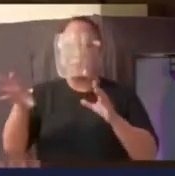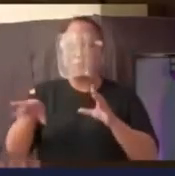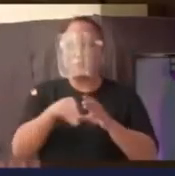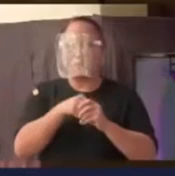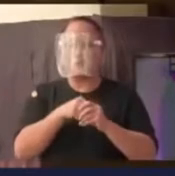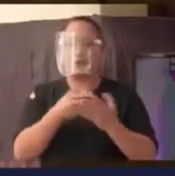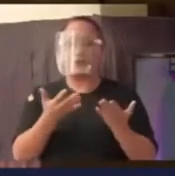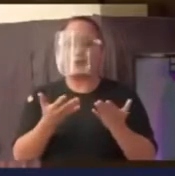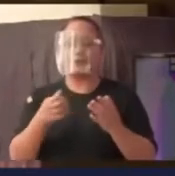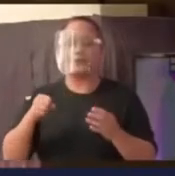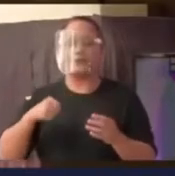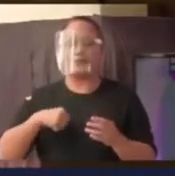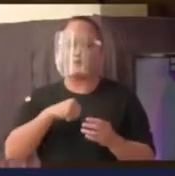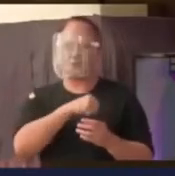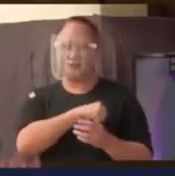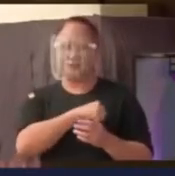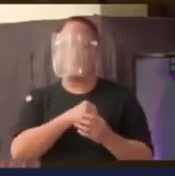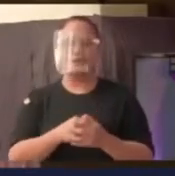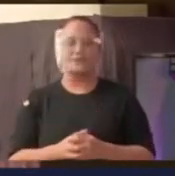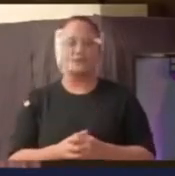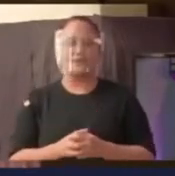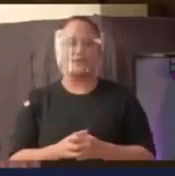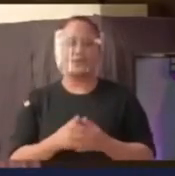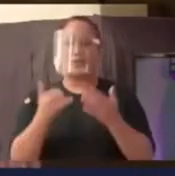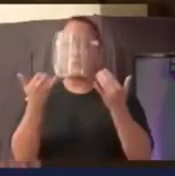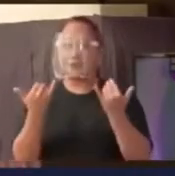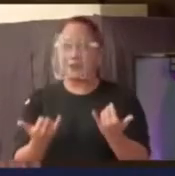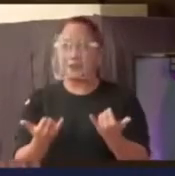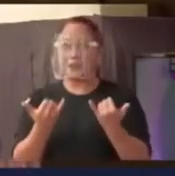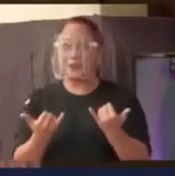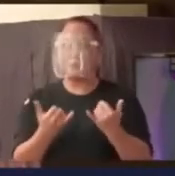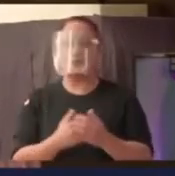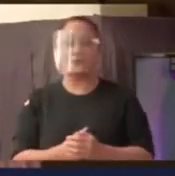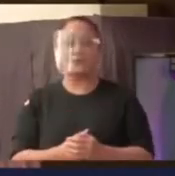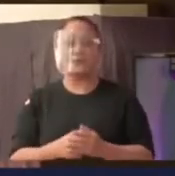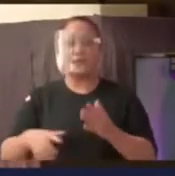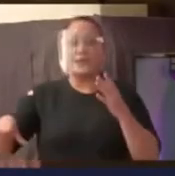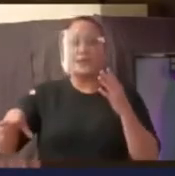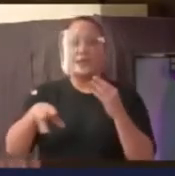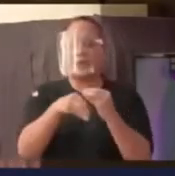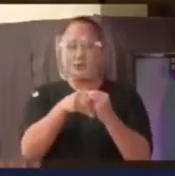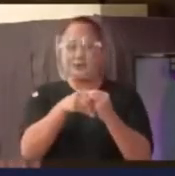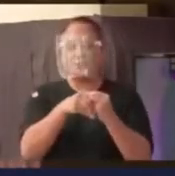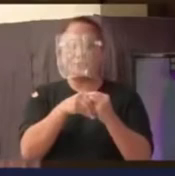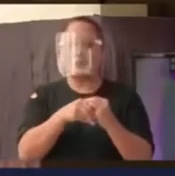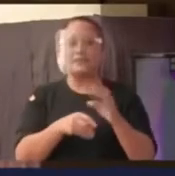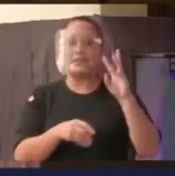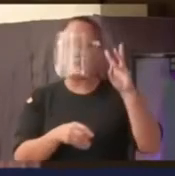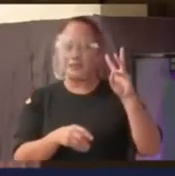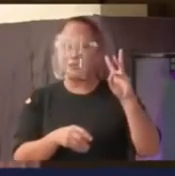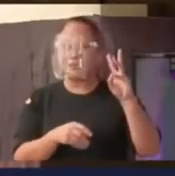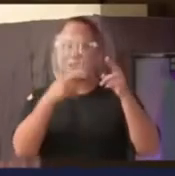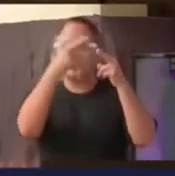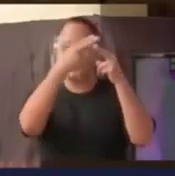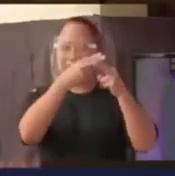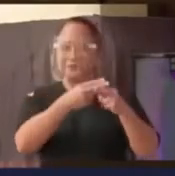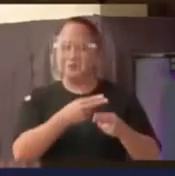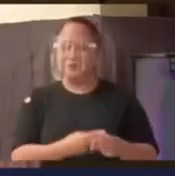Bilang kandidato sa pagkasenador. Ngayong araw, daragdagan ko pa ito ng anim na